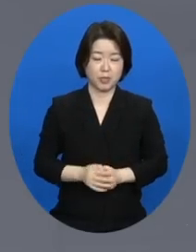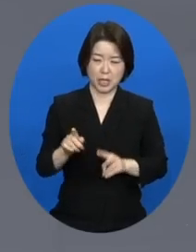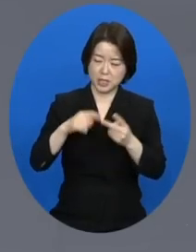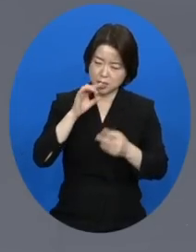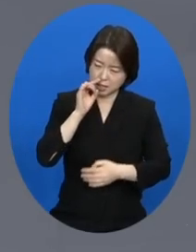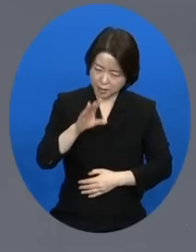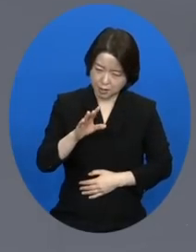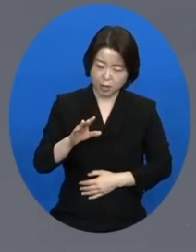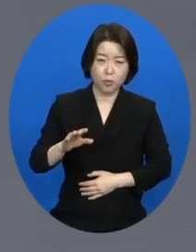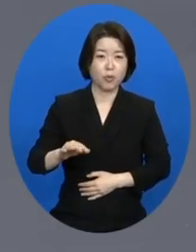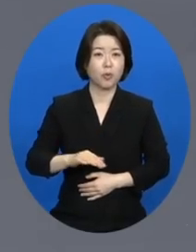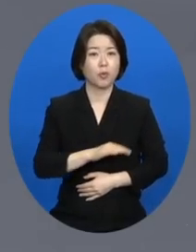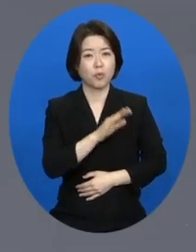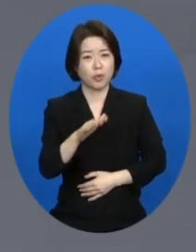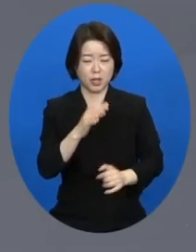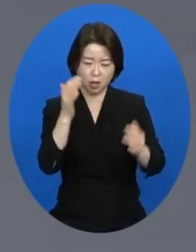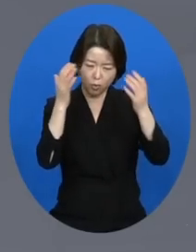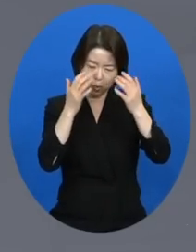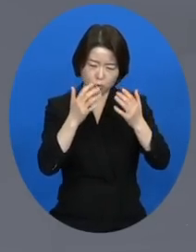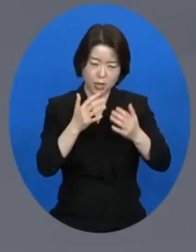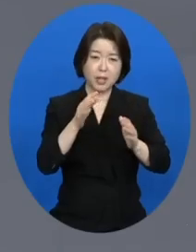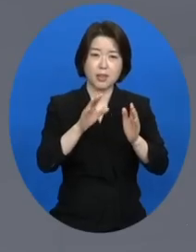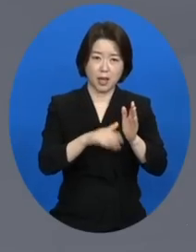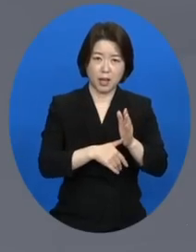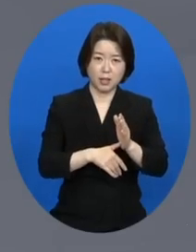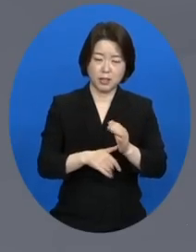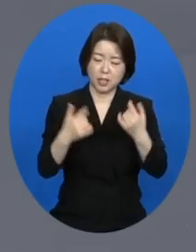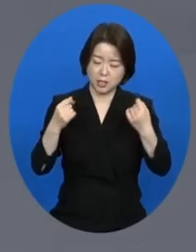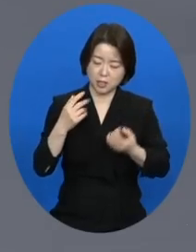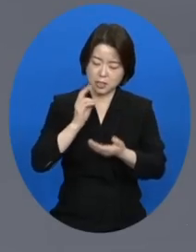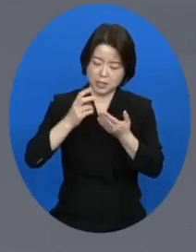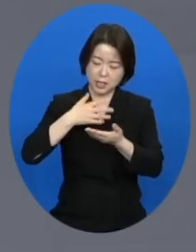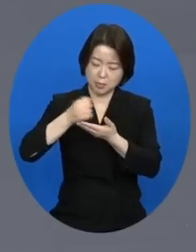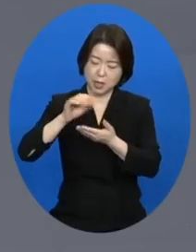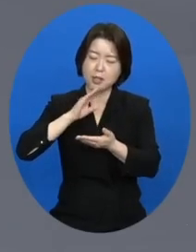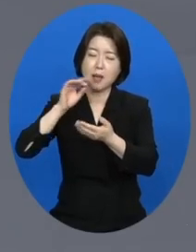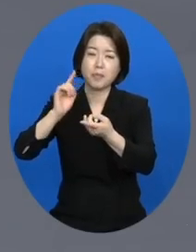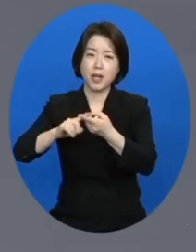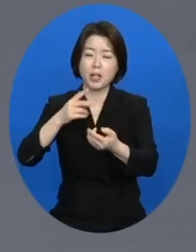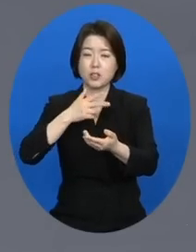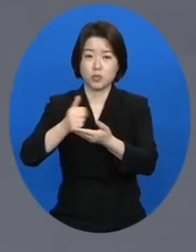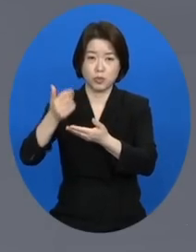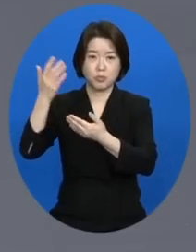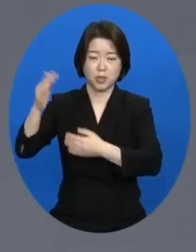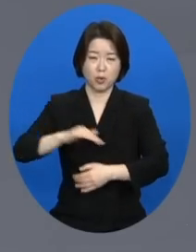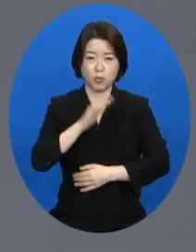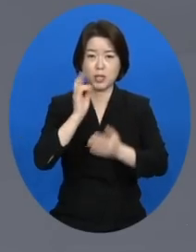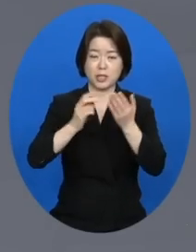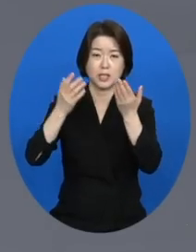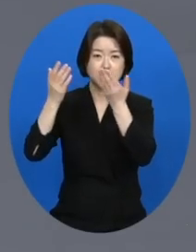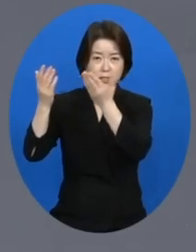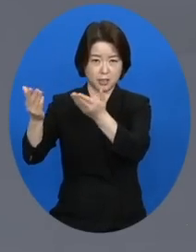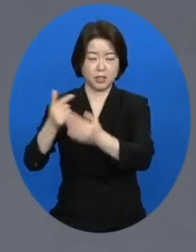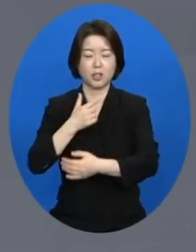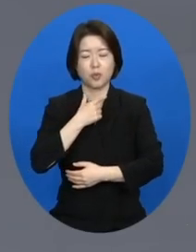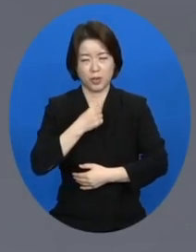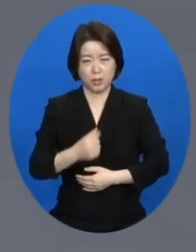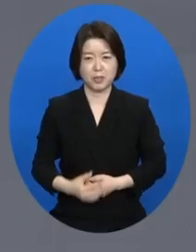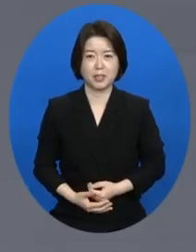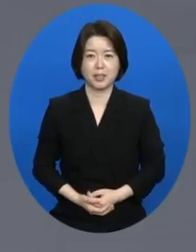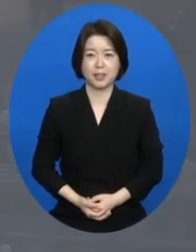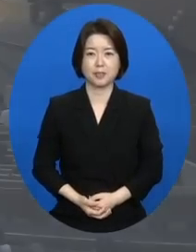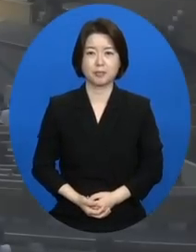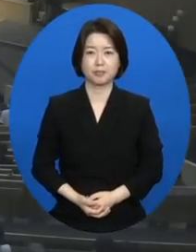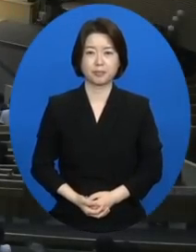않고 우리가 고통을 당한 주에도 여전히 찬양받기 합당하신 우리 하나님께 우리의 찬양을 올려드리기를 원합니다.